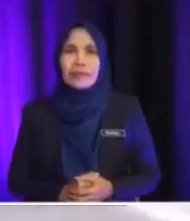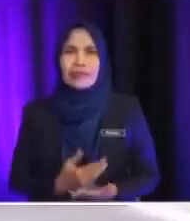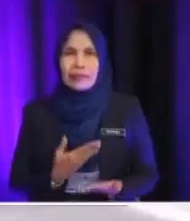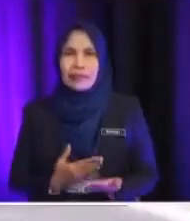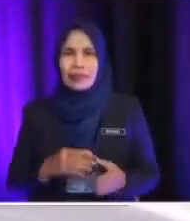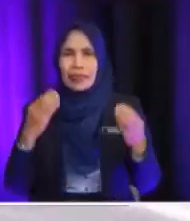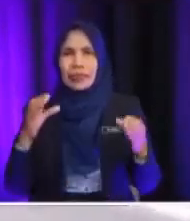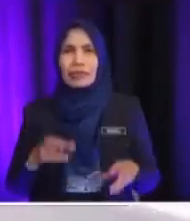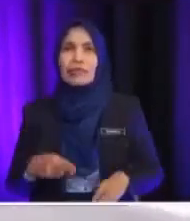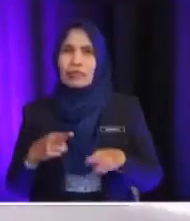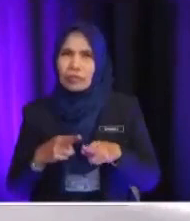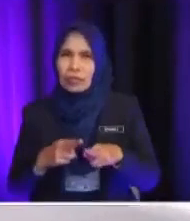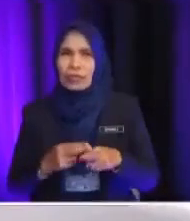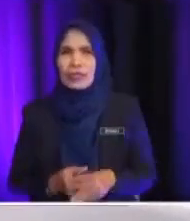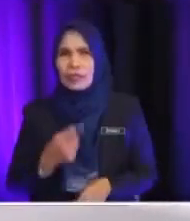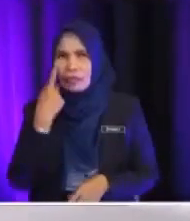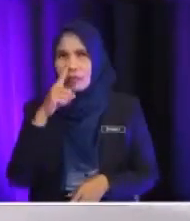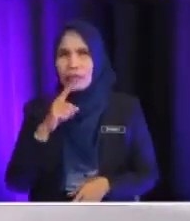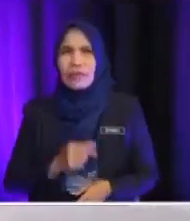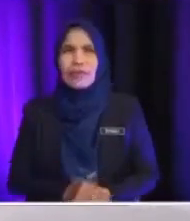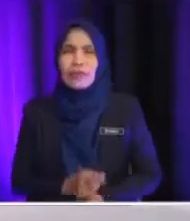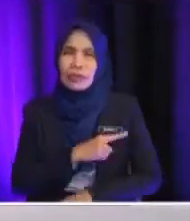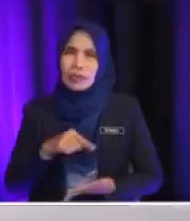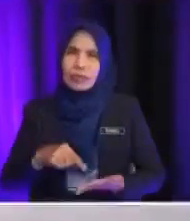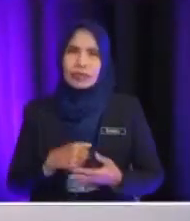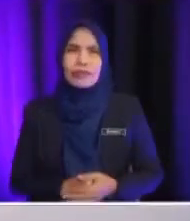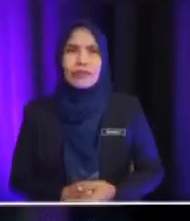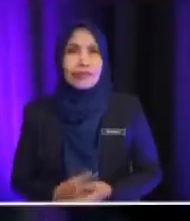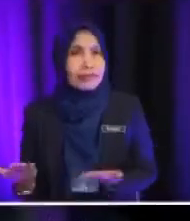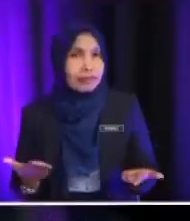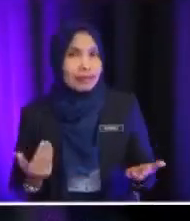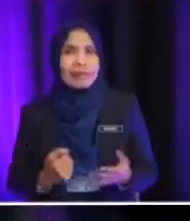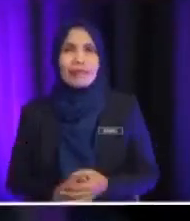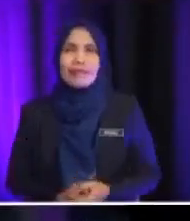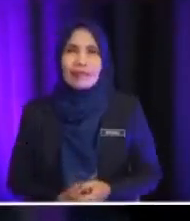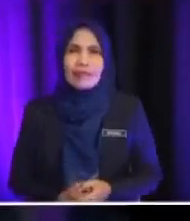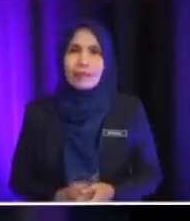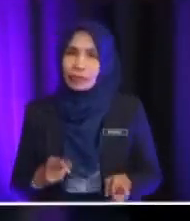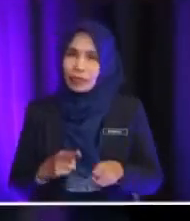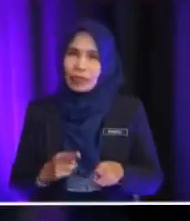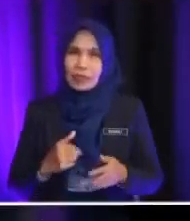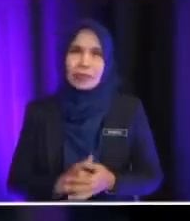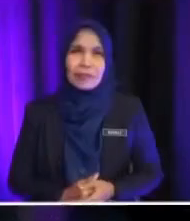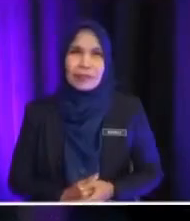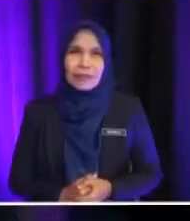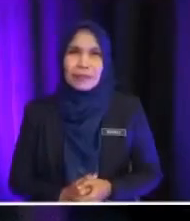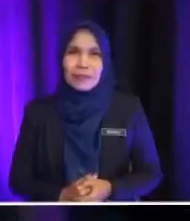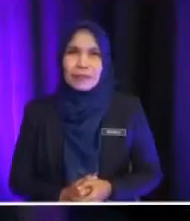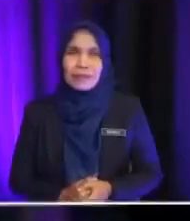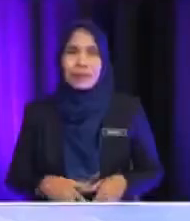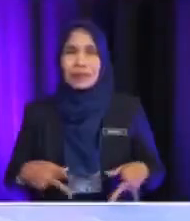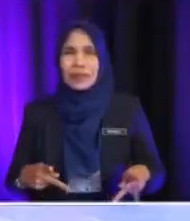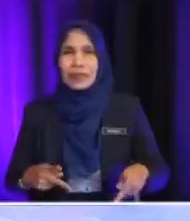cikgu, mungkin rumusan untuk sesi pembelajaran kita pada hari ini. Silakan cikgu. Okey, jadi rumusan kita pada hari ini adalah